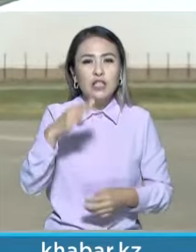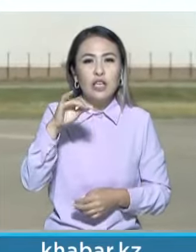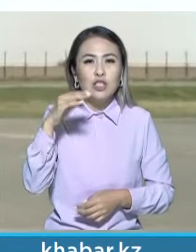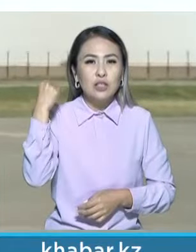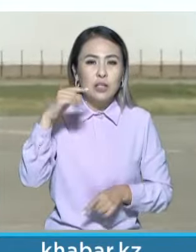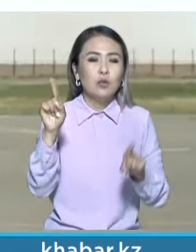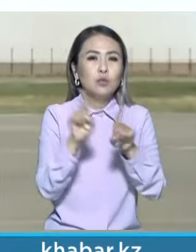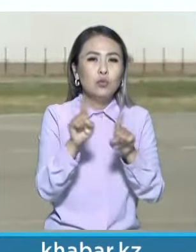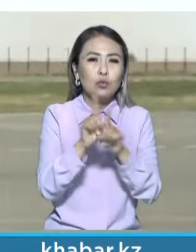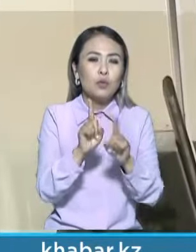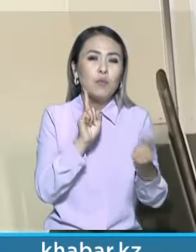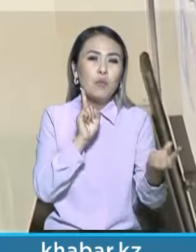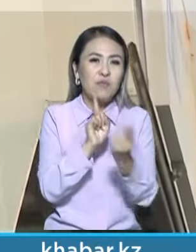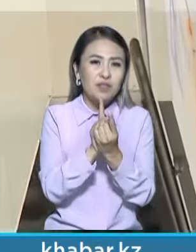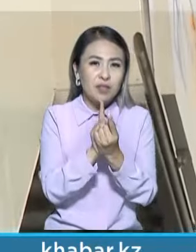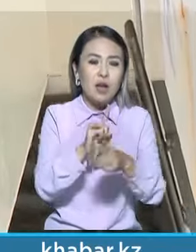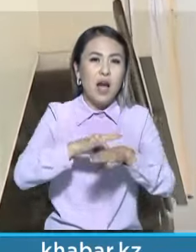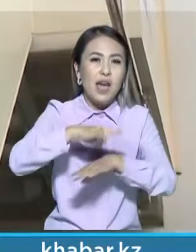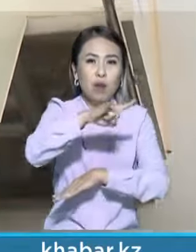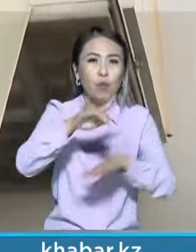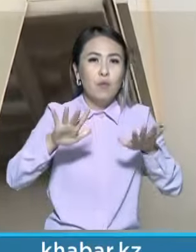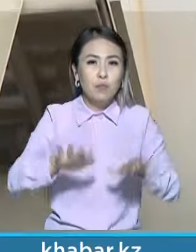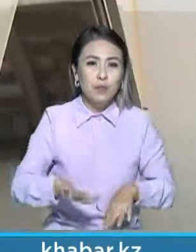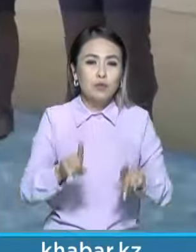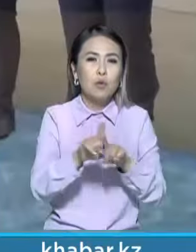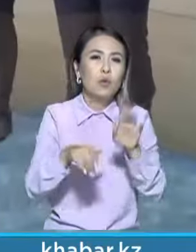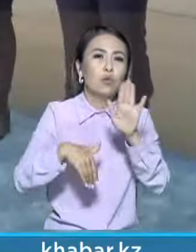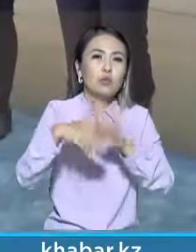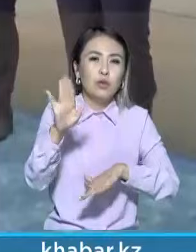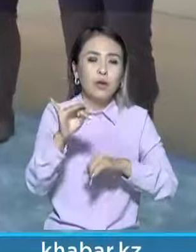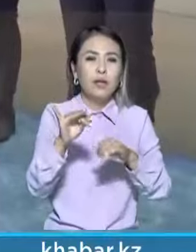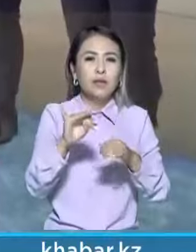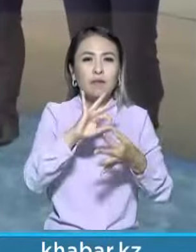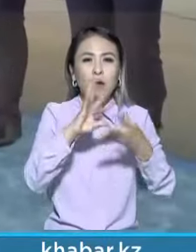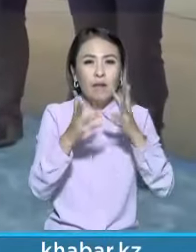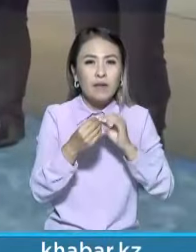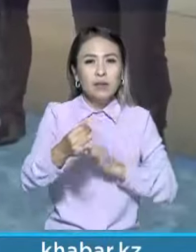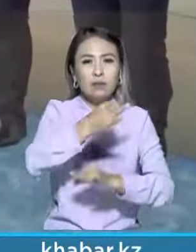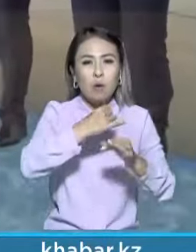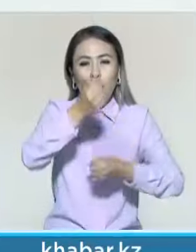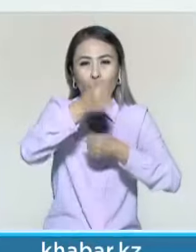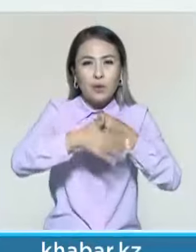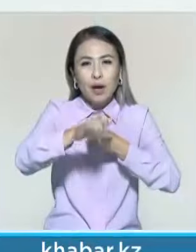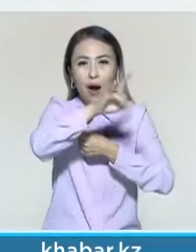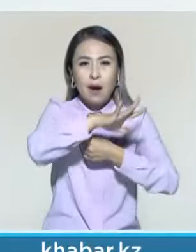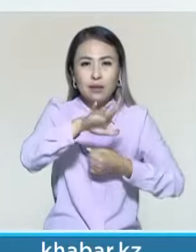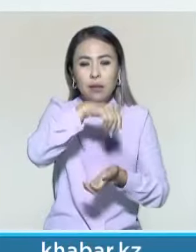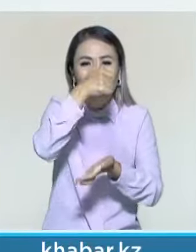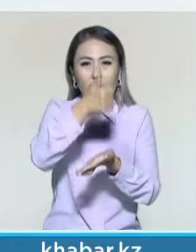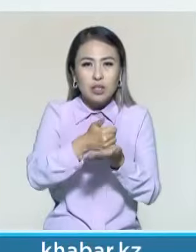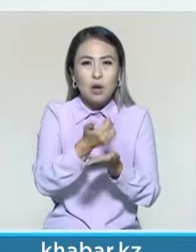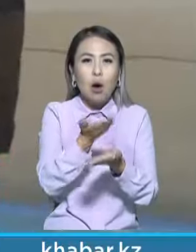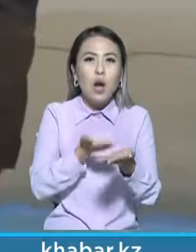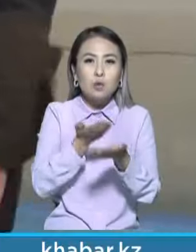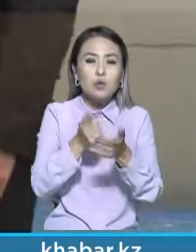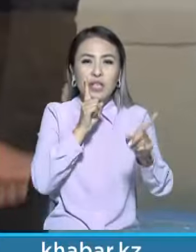басшысында әуежайдан күтіп алды. Аймақтық ынтымақтастықты тереңдету мен кеңейтуге бағытталған Орталық Азия мемлекеттері басшыларының